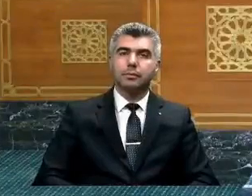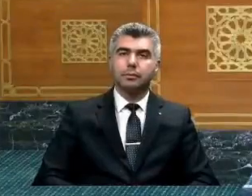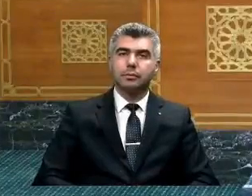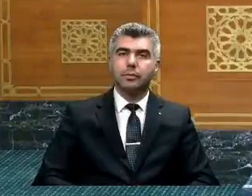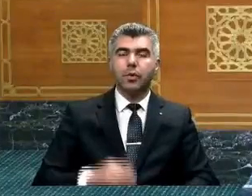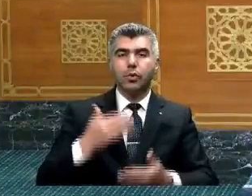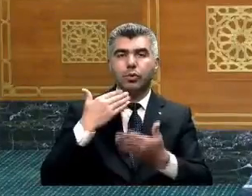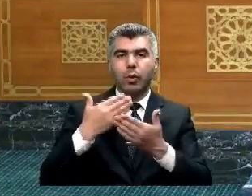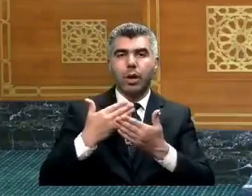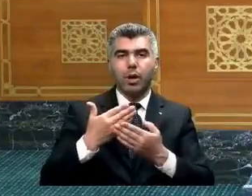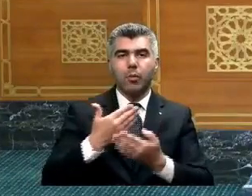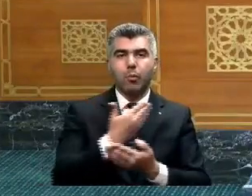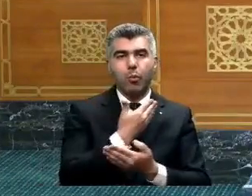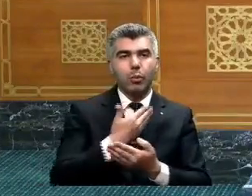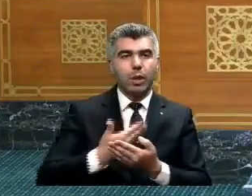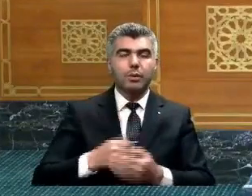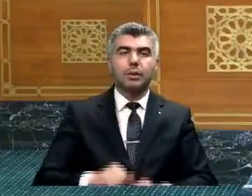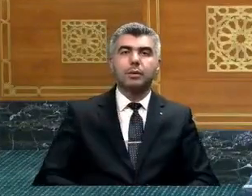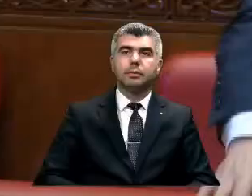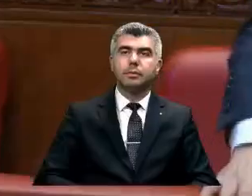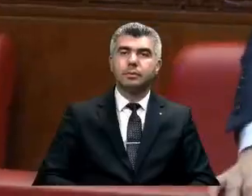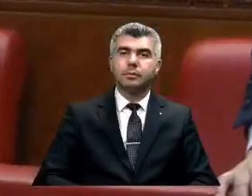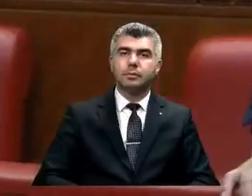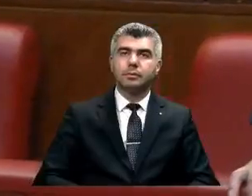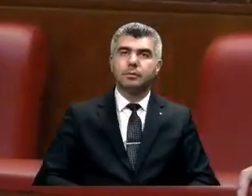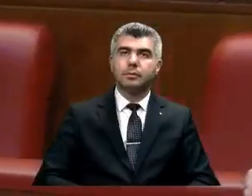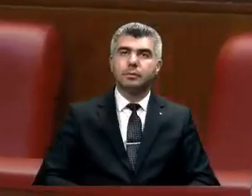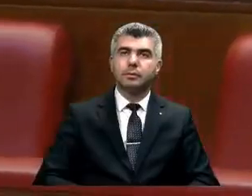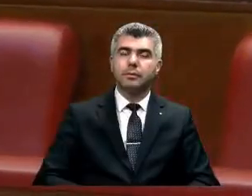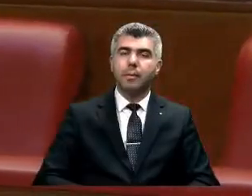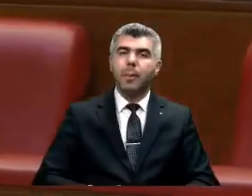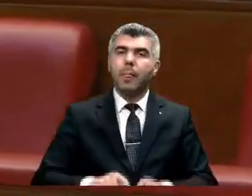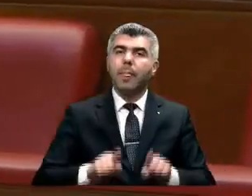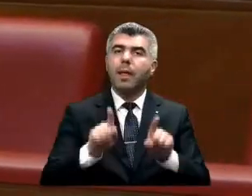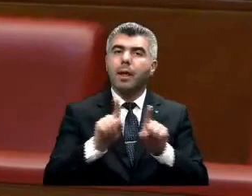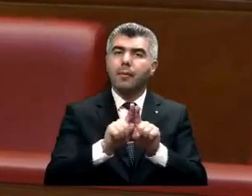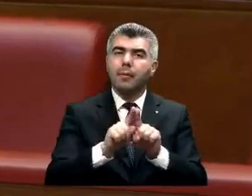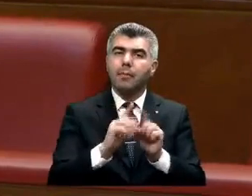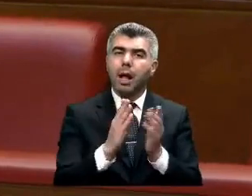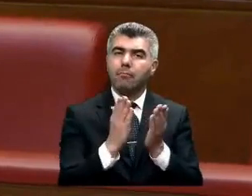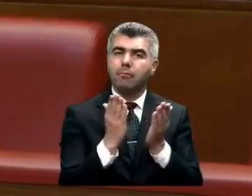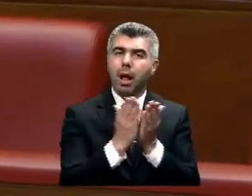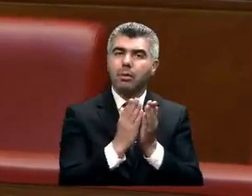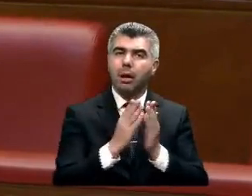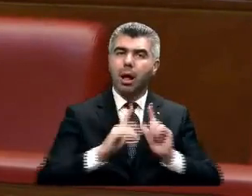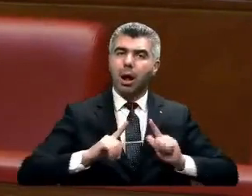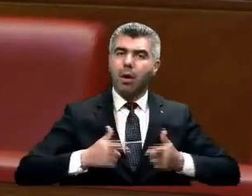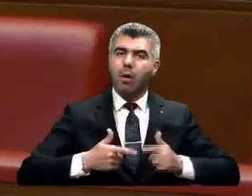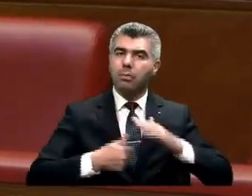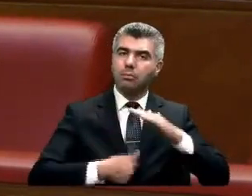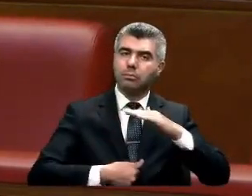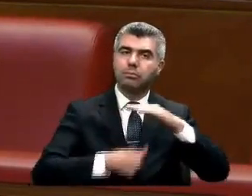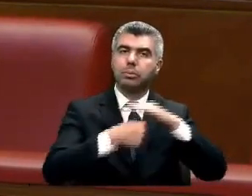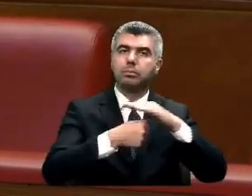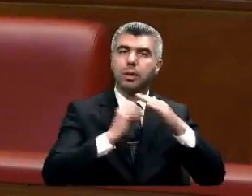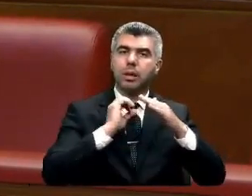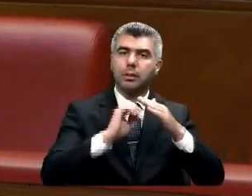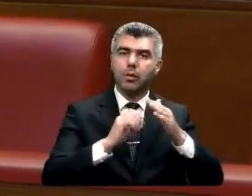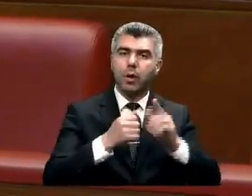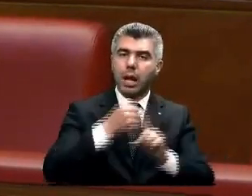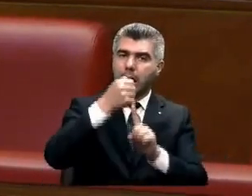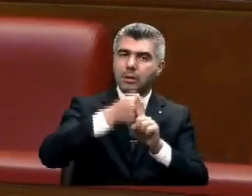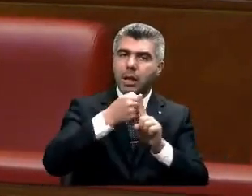شكرا السيد المستشار المحترم تبنت اداره المعهد العالي للدراسات البحريه استراتيجيه للاصلاح